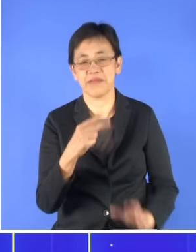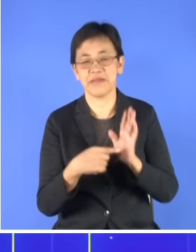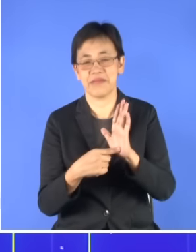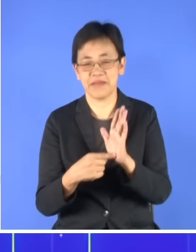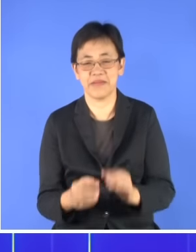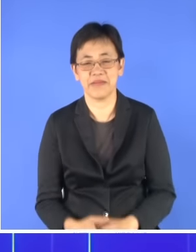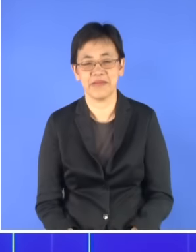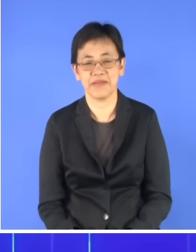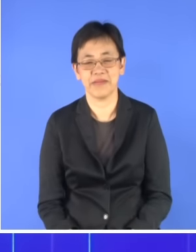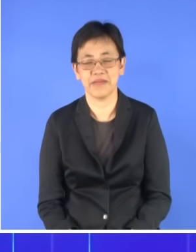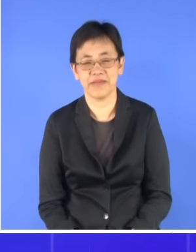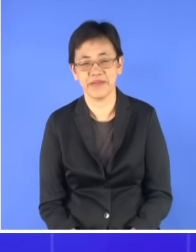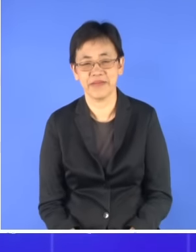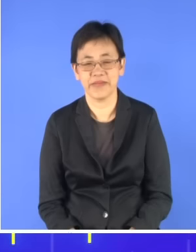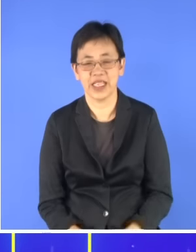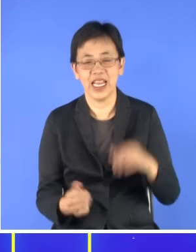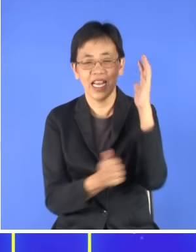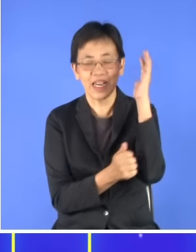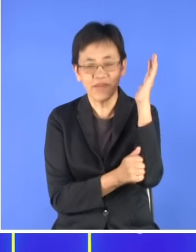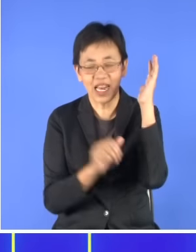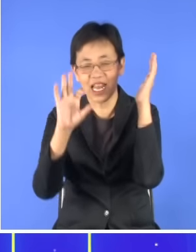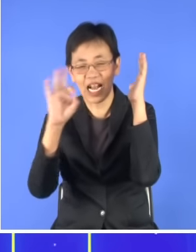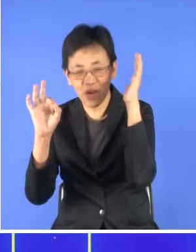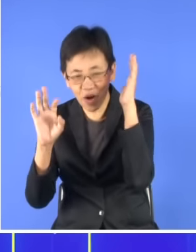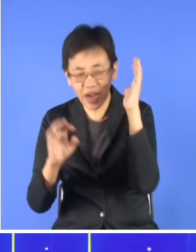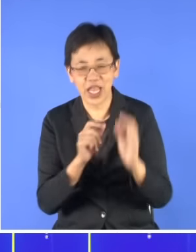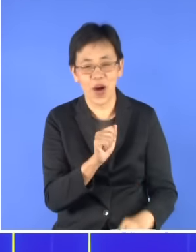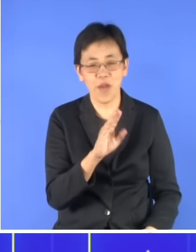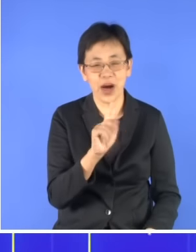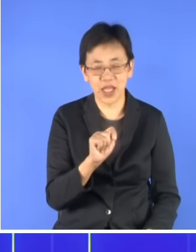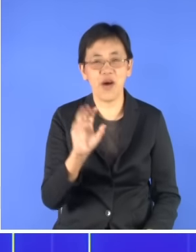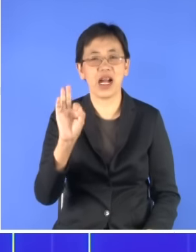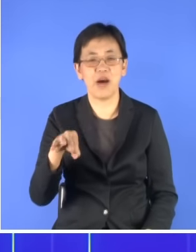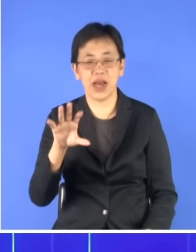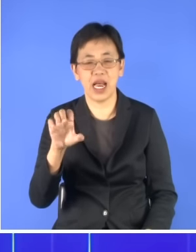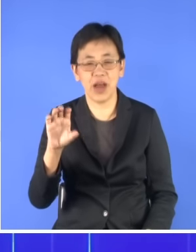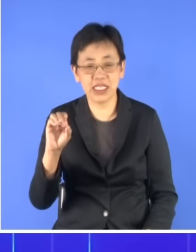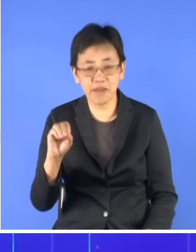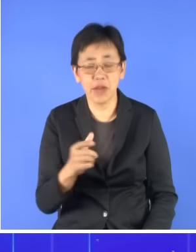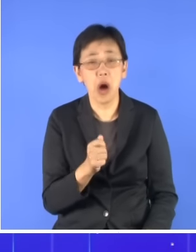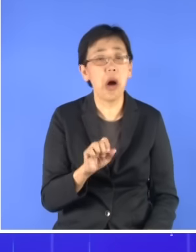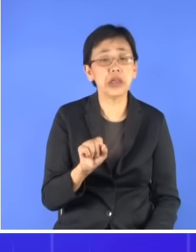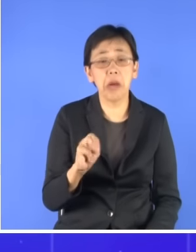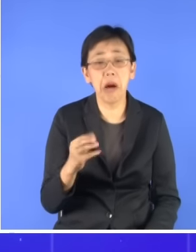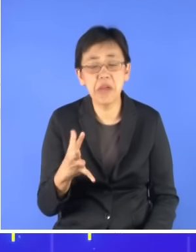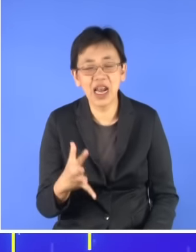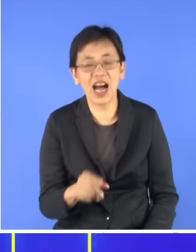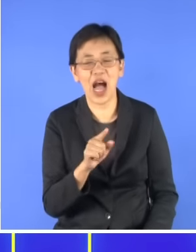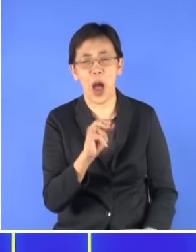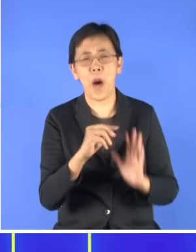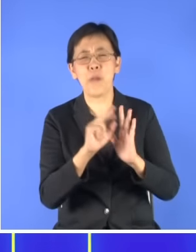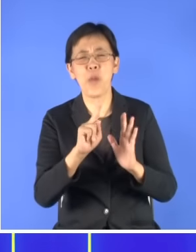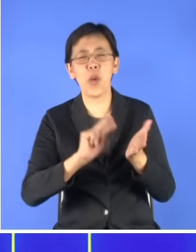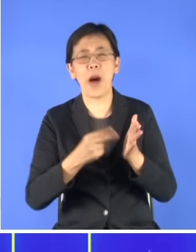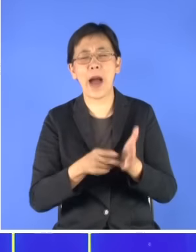างเนี่ยกำนัน900อบต9,550 บาท แล้วอสม. มุกเห็นไหมมุกมุกอสม.ก็ว่าไปใช่